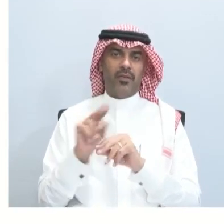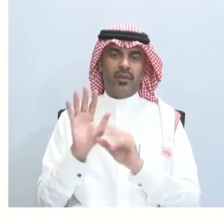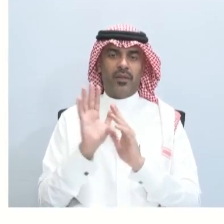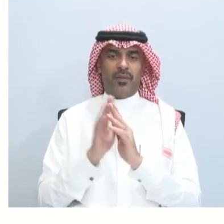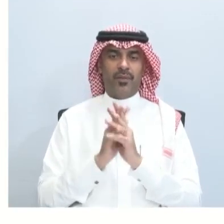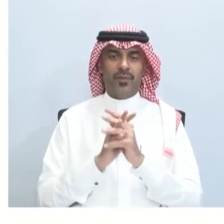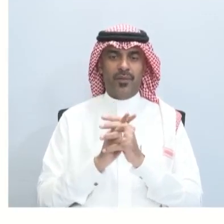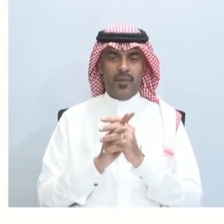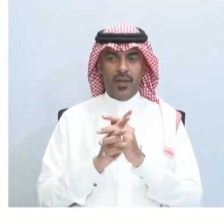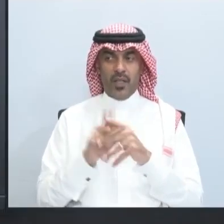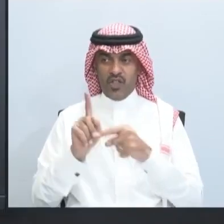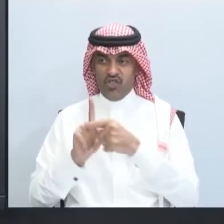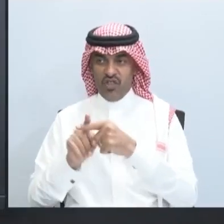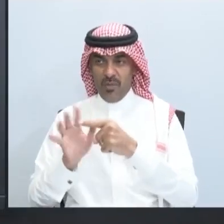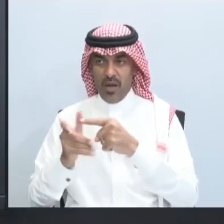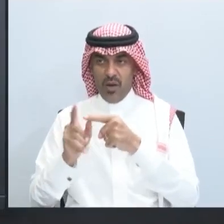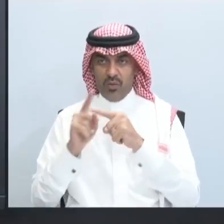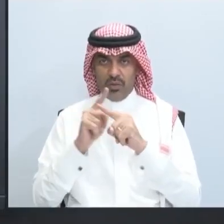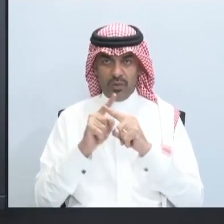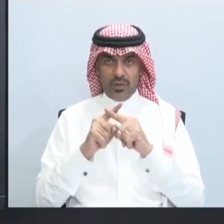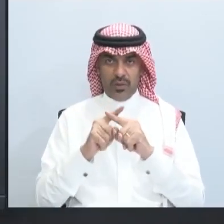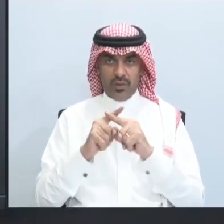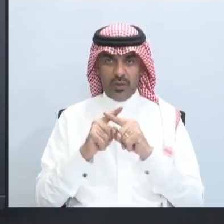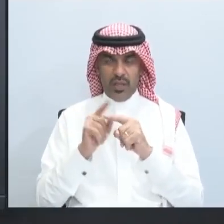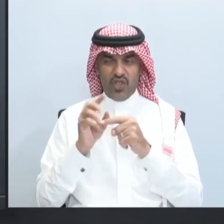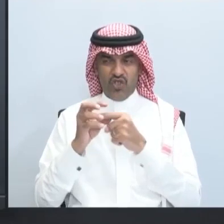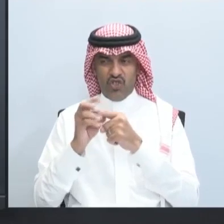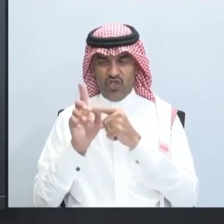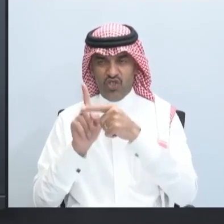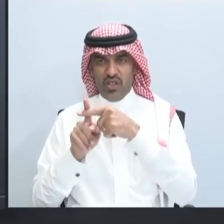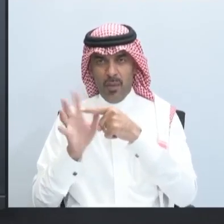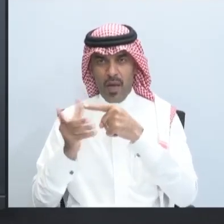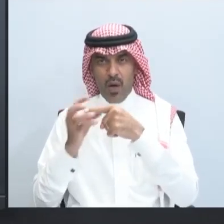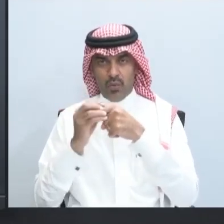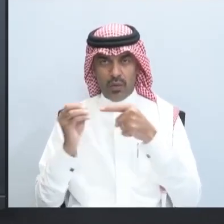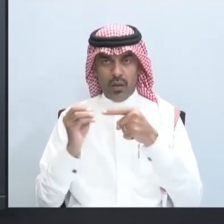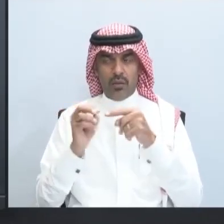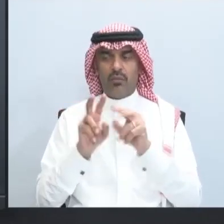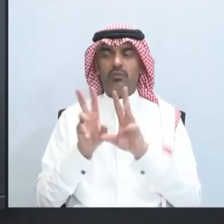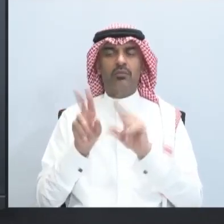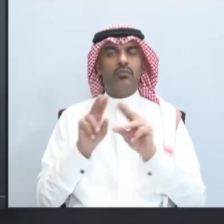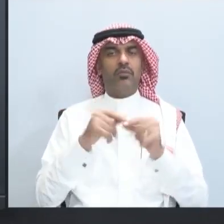عند جمع او طرح العدد نفسه من طرفي المتباينه فانها تبقى صحيحه